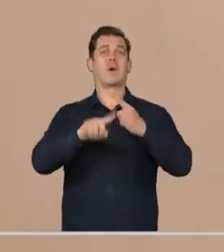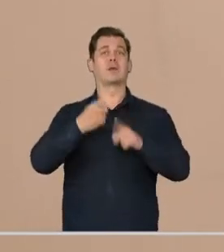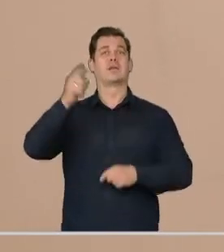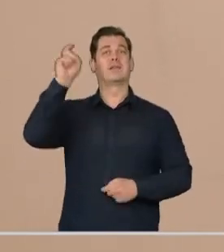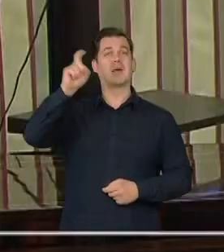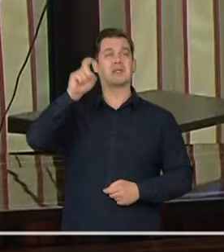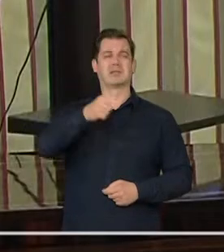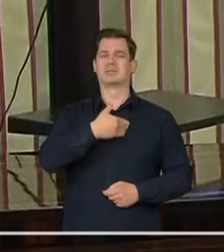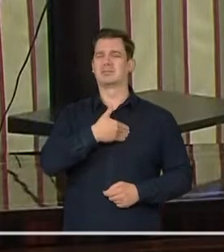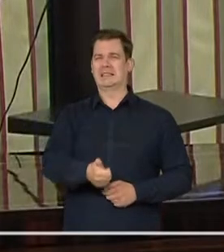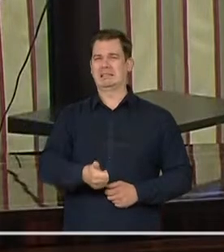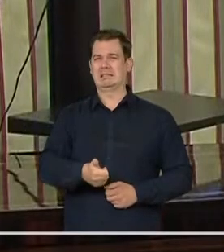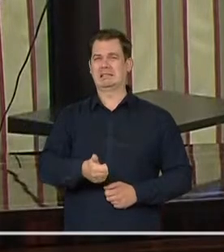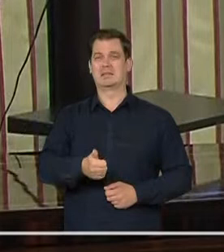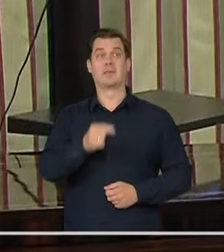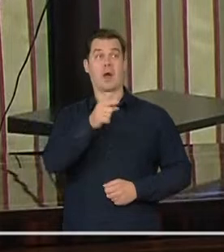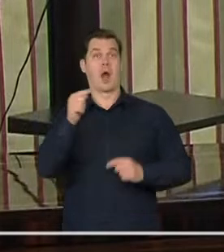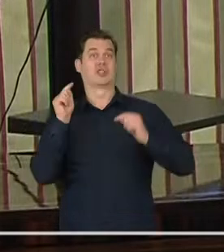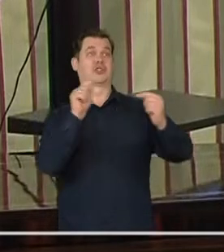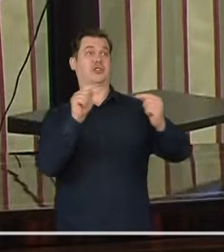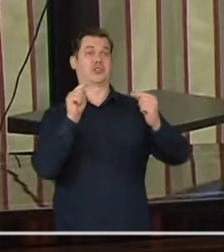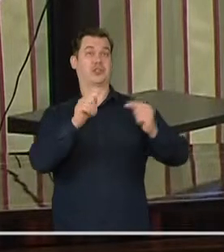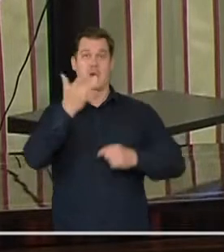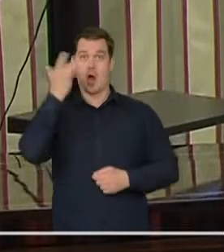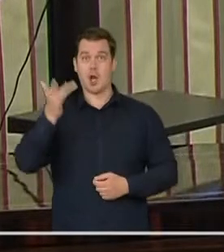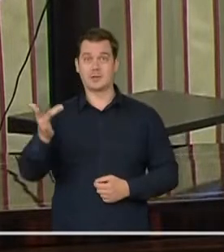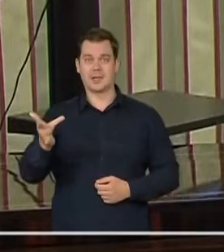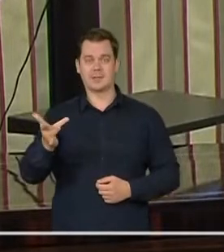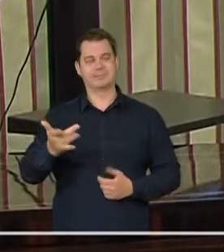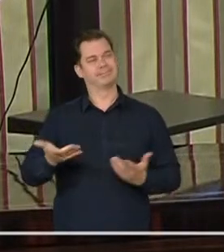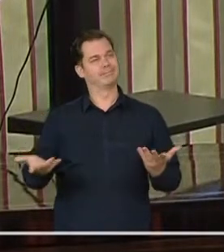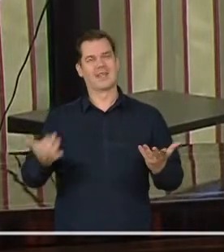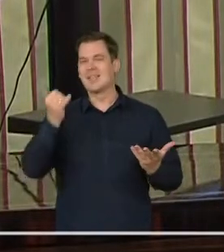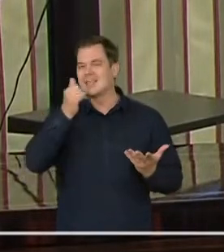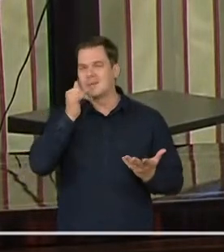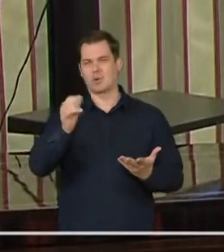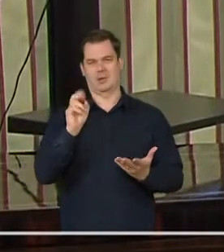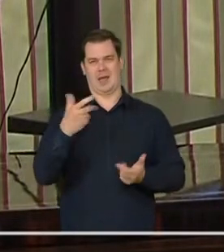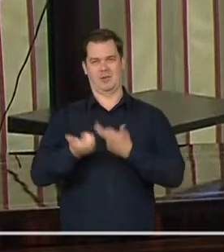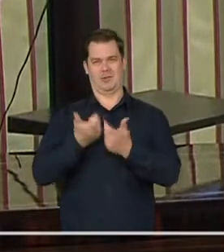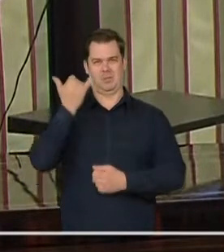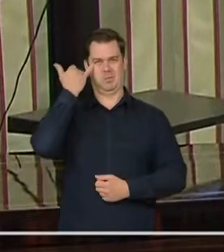jednak kompromitują. W geopolitycznej rozgrywce z Rosją nie można już więcej popełniać takich błędów.